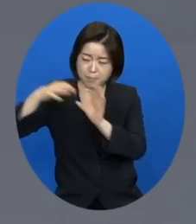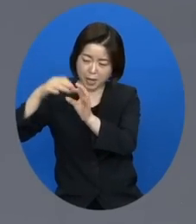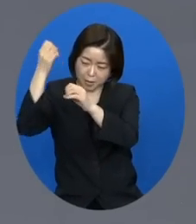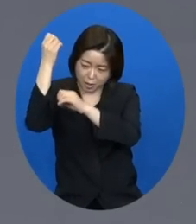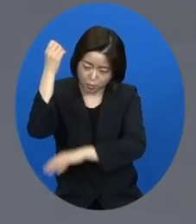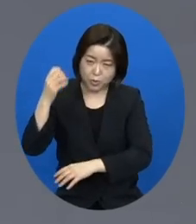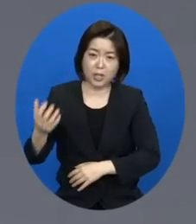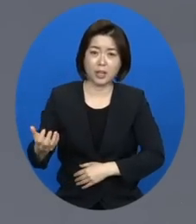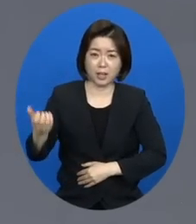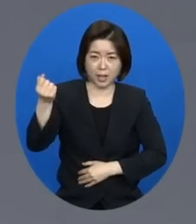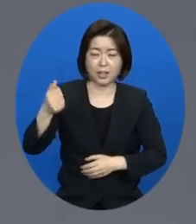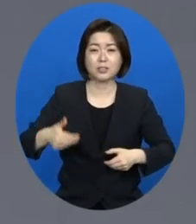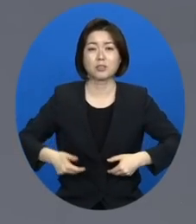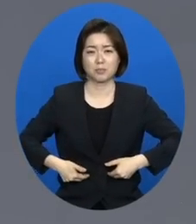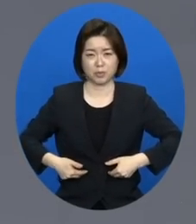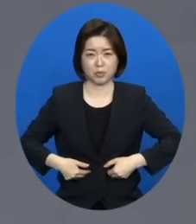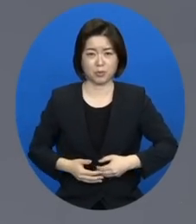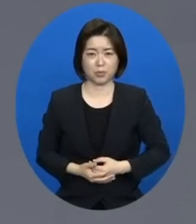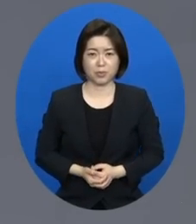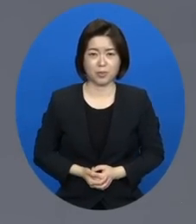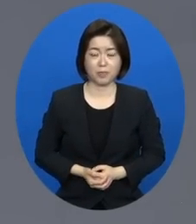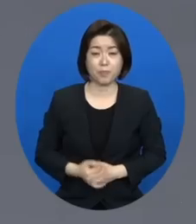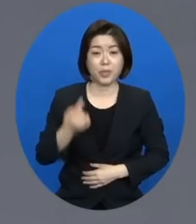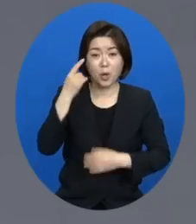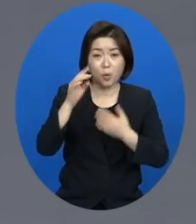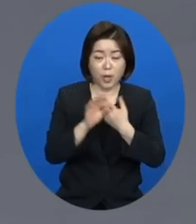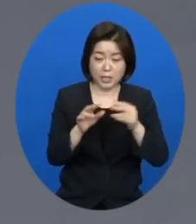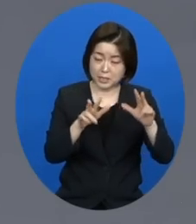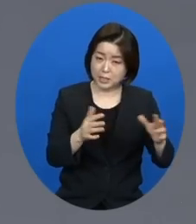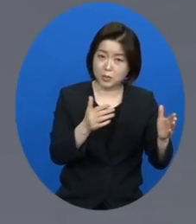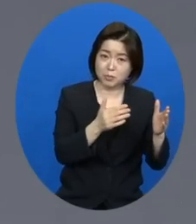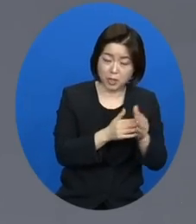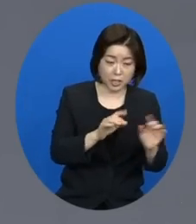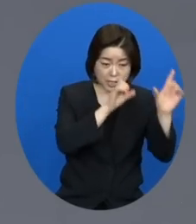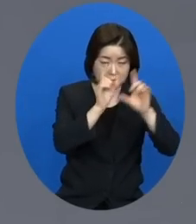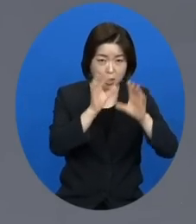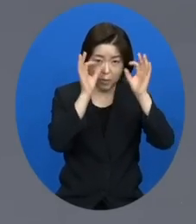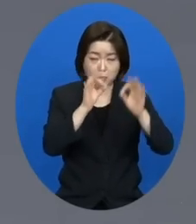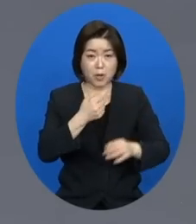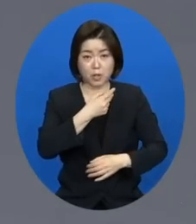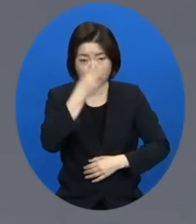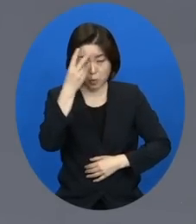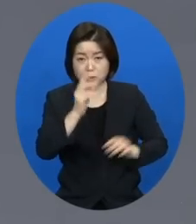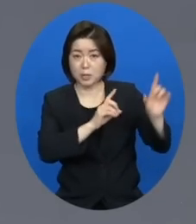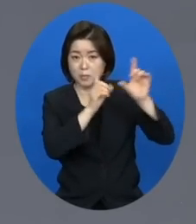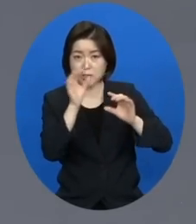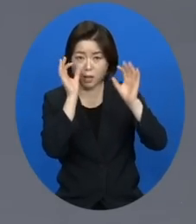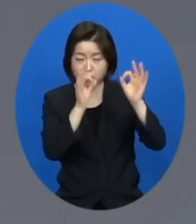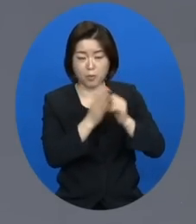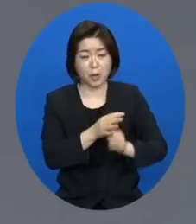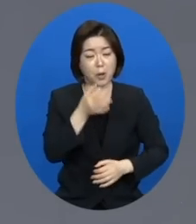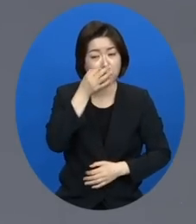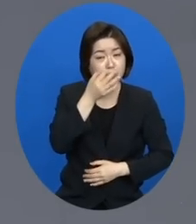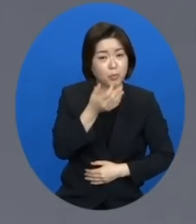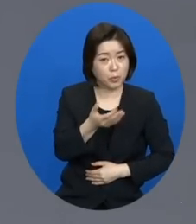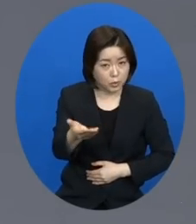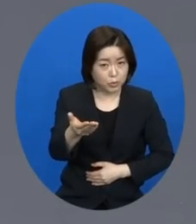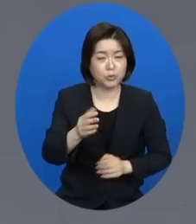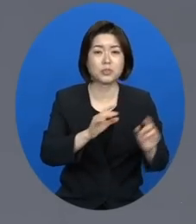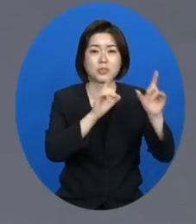될 필요가 있었습니다. 왜냐하면 지금까지 우리가 살펴본 요셉의 삶은 보여주는